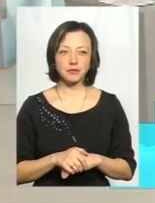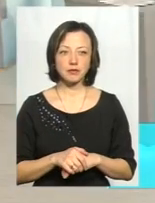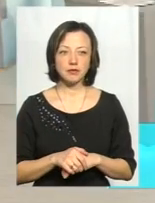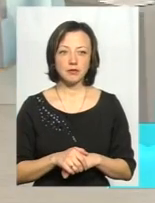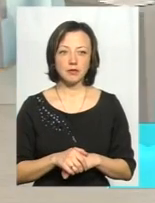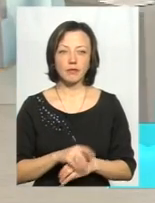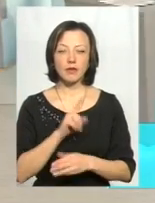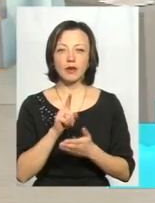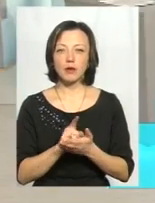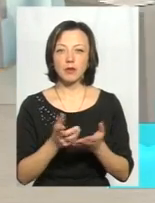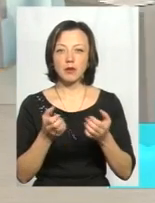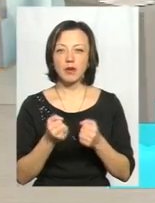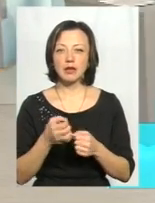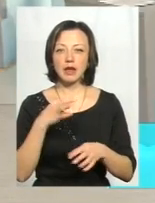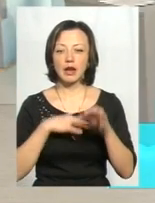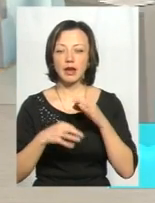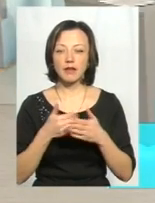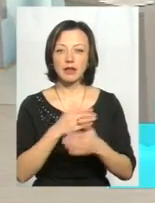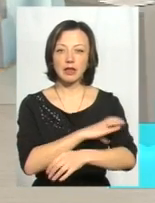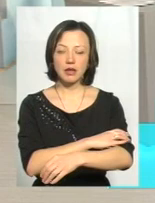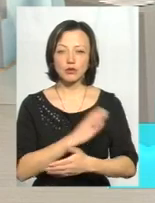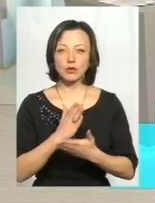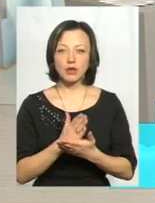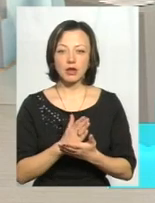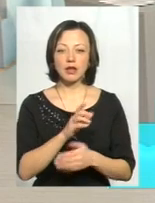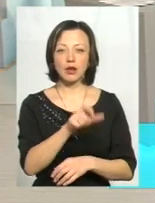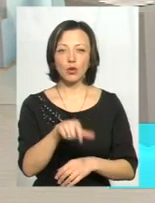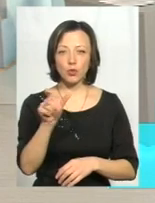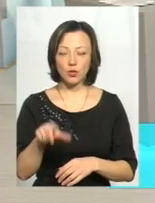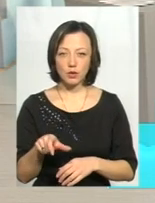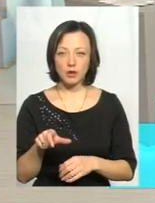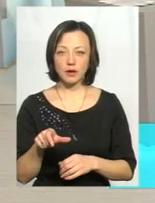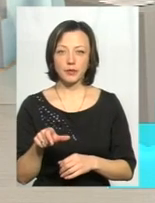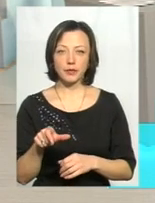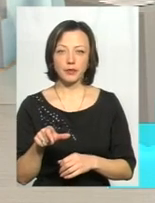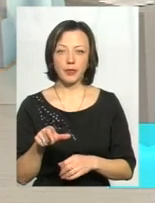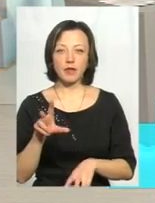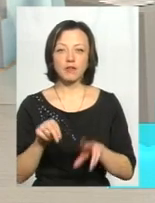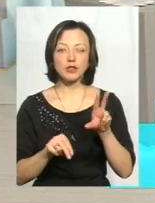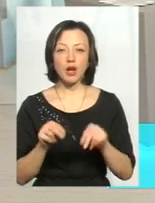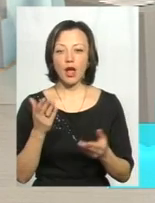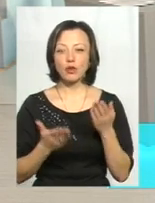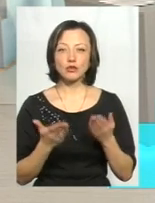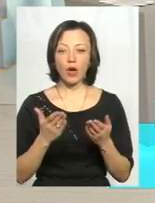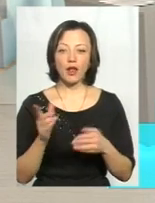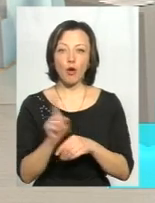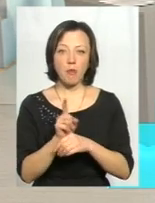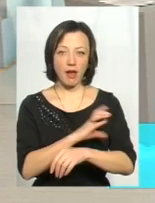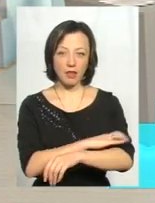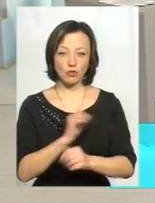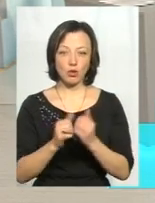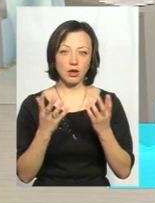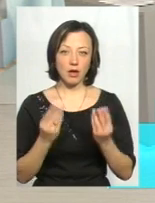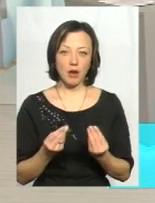приймати ліки постійно від тиску. Деякі пацієнти, вони вважають, що якщо у них нормальний тиск щодня,